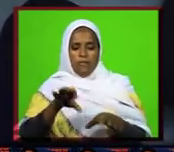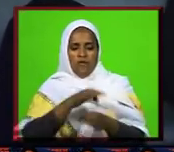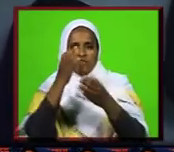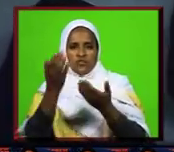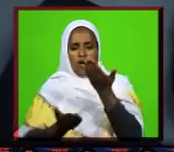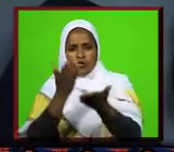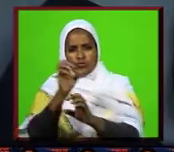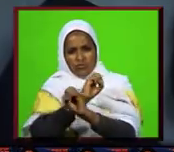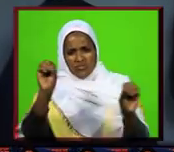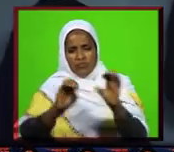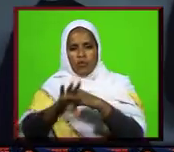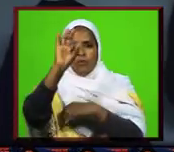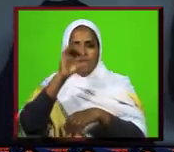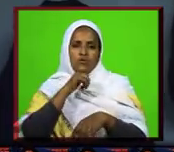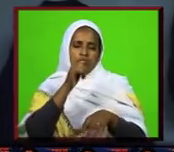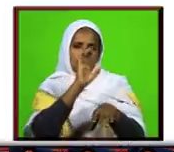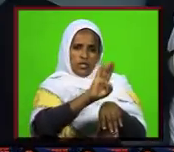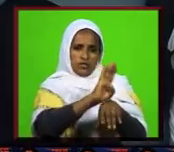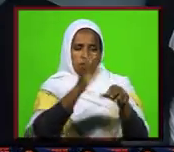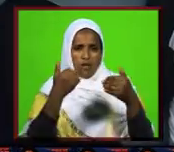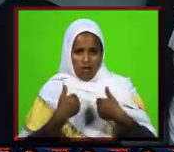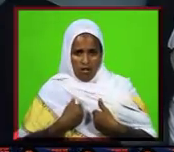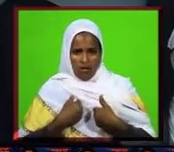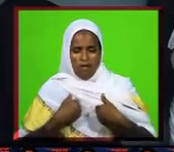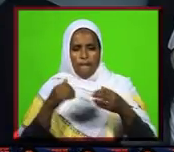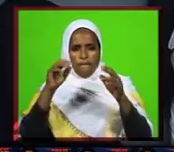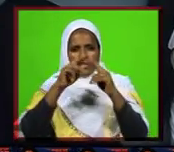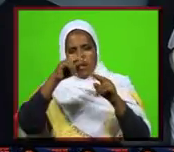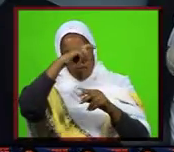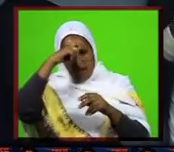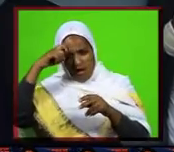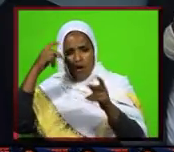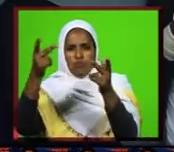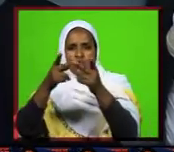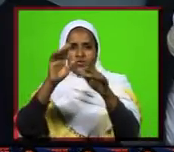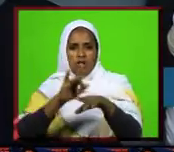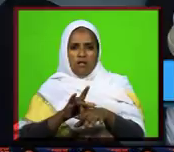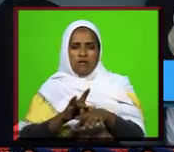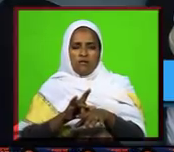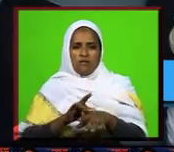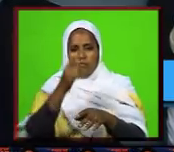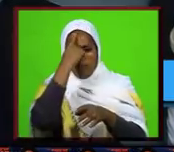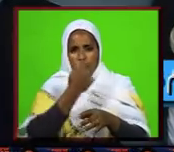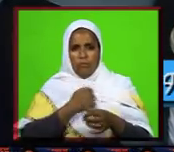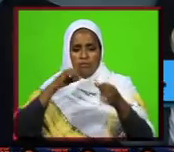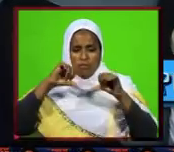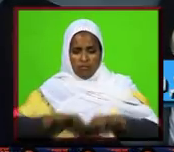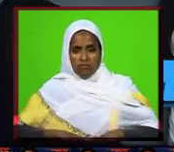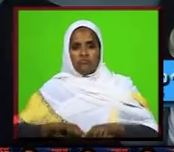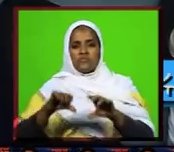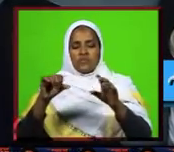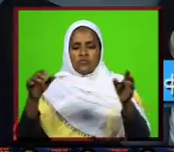አገልግሎት የማያገኙ አብያተ ክርስቲያናትም አሉ። እጅግ ጠረፋማ ቦታ ላይ በአሕዛብ የተከበበ ቦታ ላይ ማለት